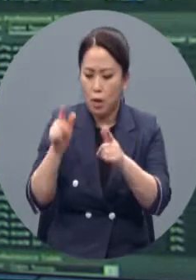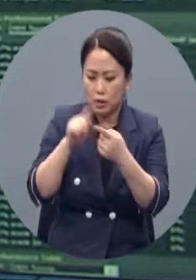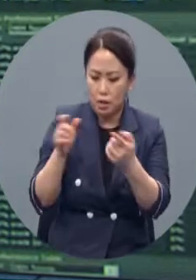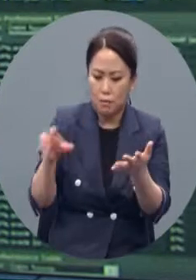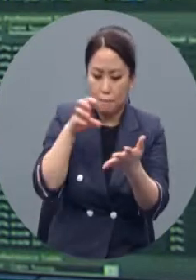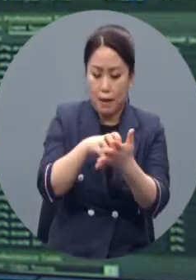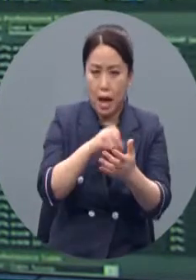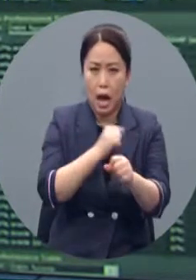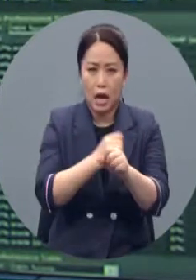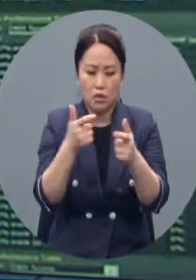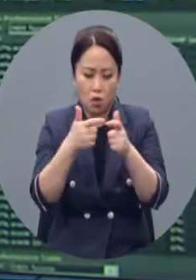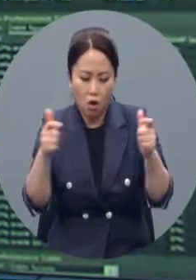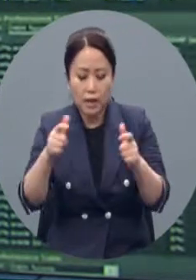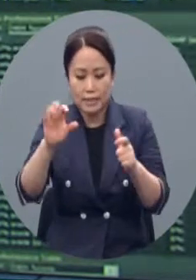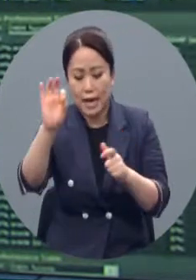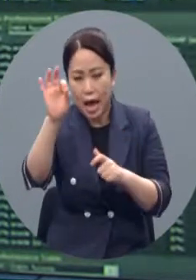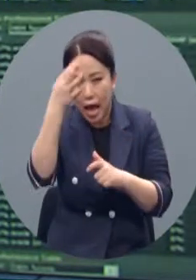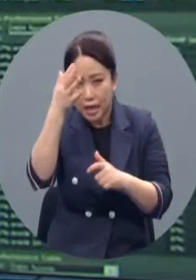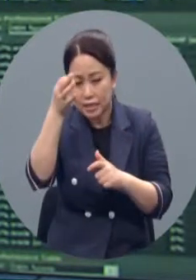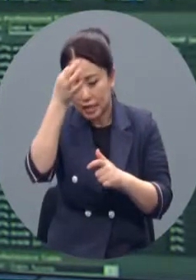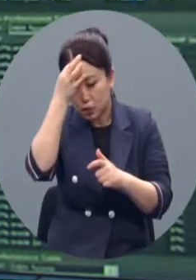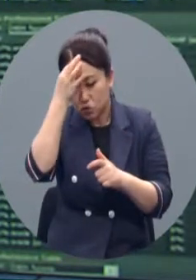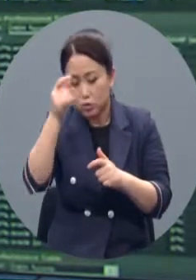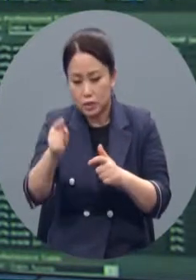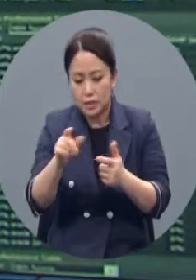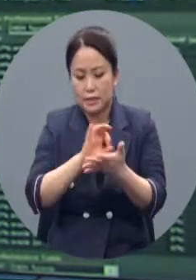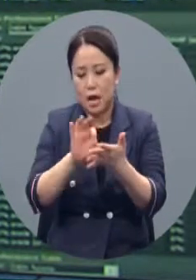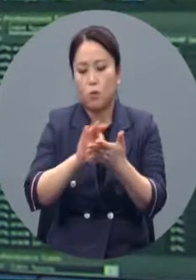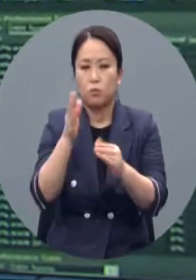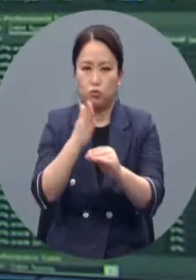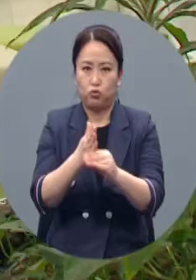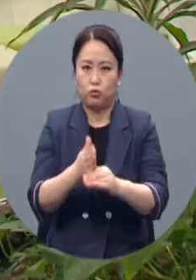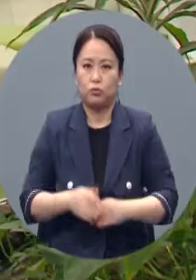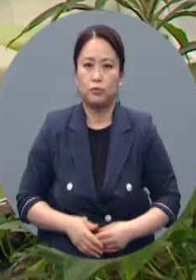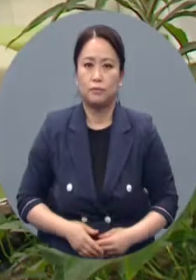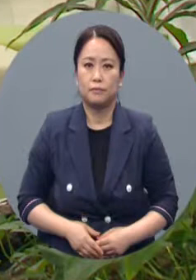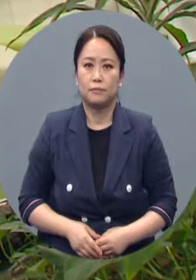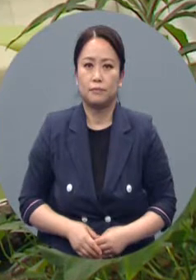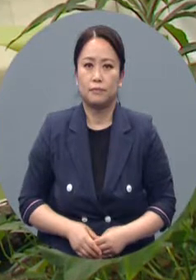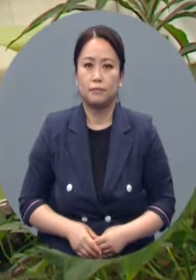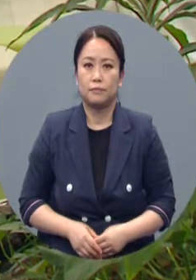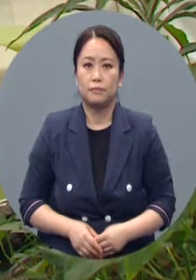서비스에 총동원되고 있습니다. 배범호 기자가 보도합니다.